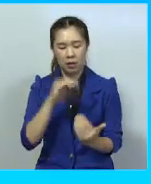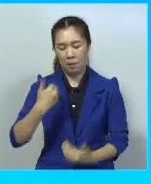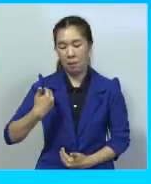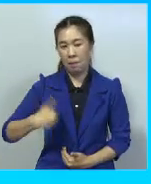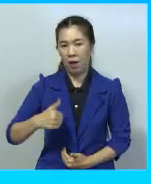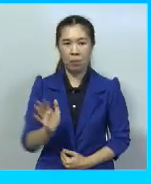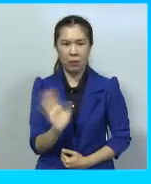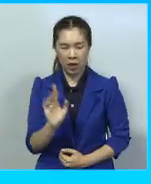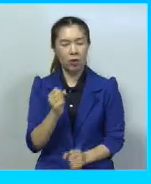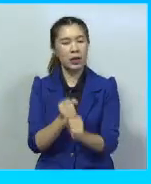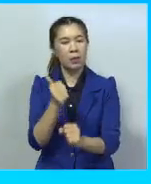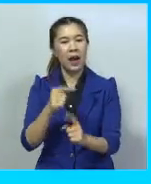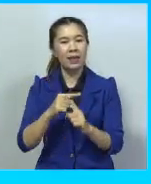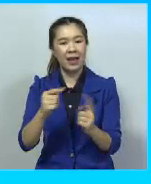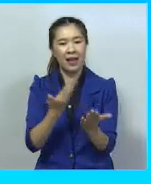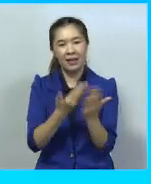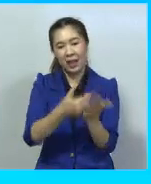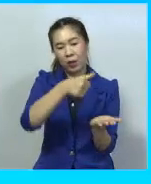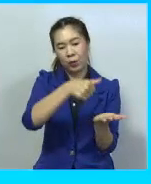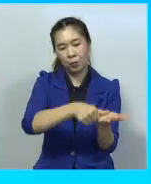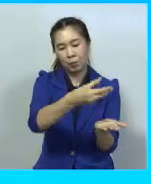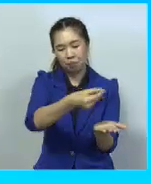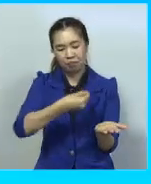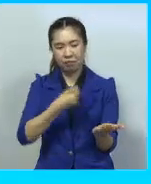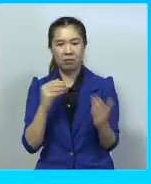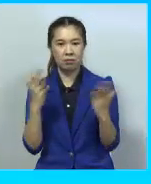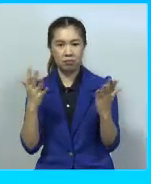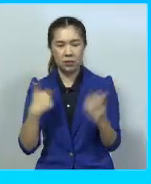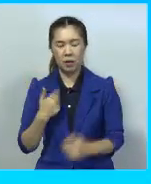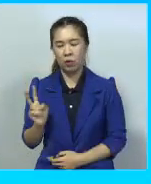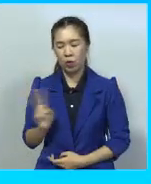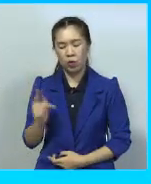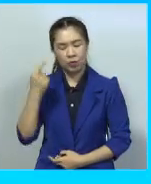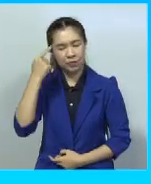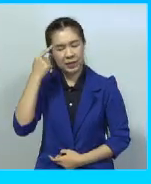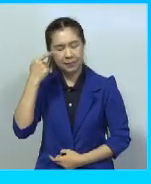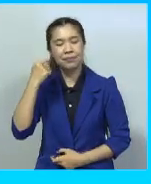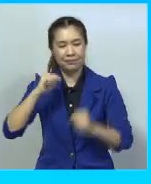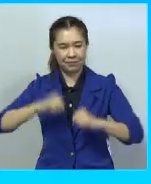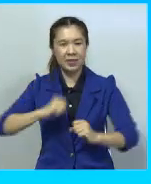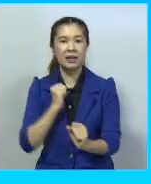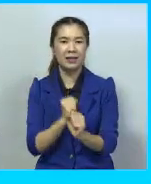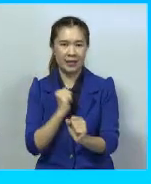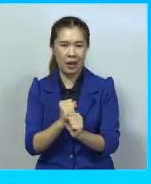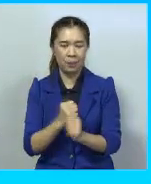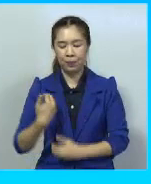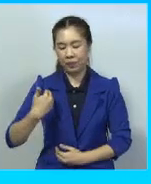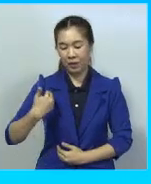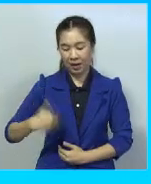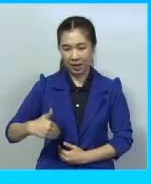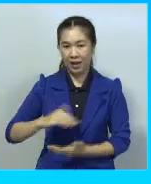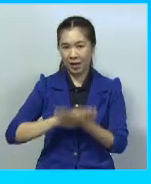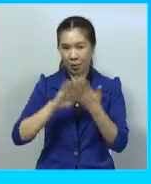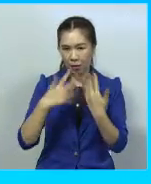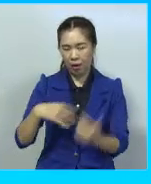อันนี้ก็ทำได้แต่จะไม่ได้เงินค่ามัดจำคืนแล้วหญิงสาวทั้งสองคนก็เลยตัดสินใจทำค่ะหลังการผ่าตัดกลับไป